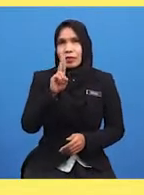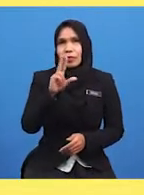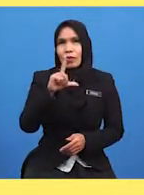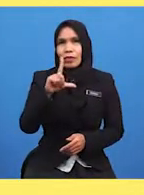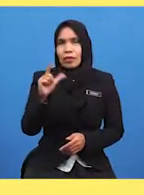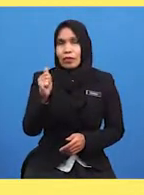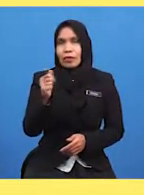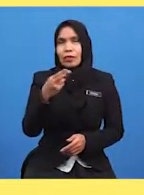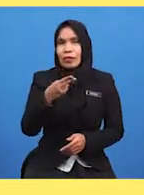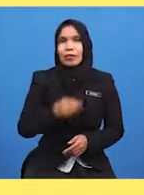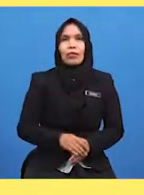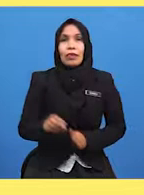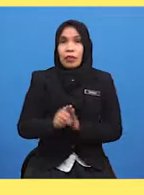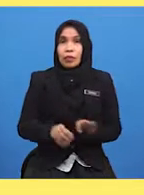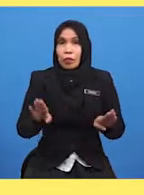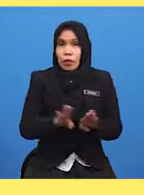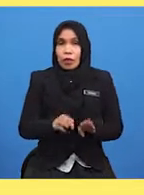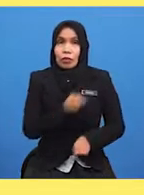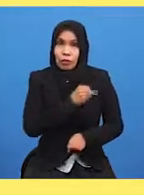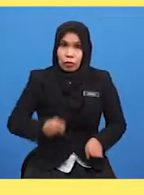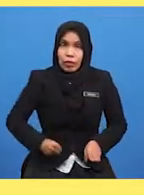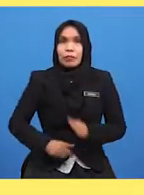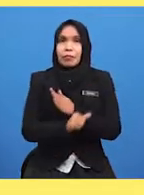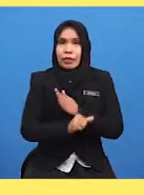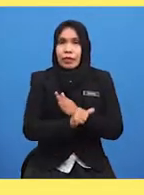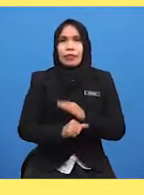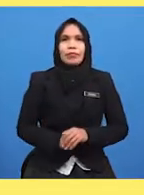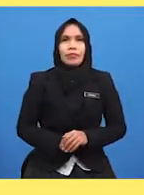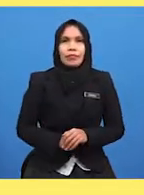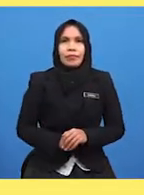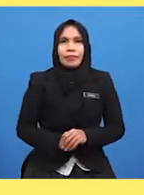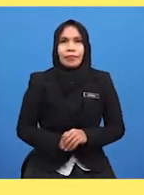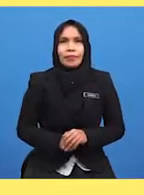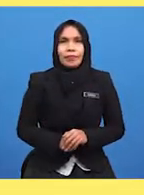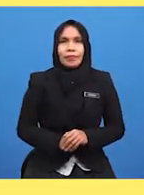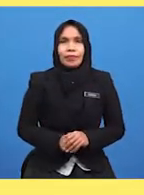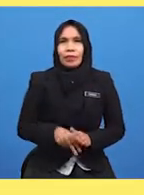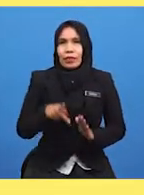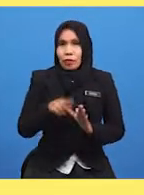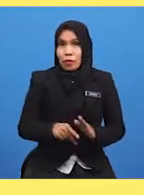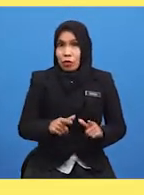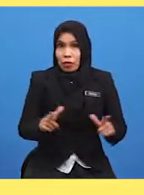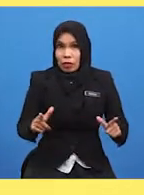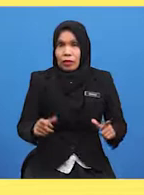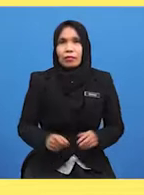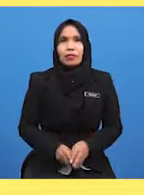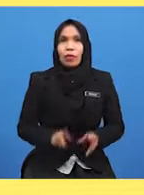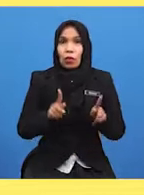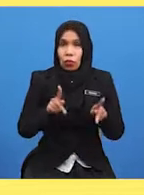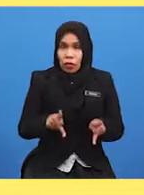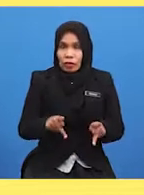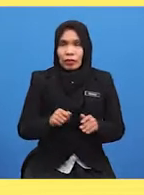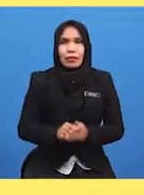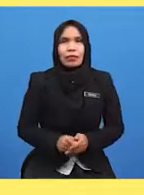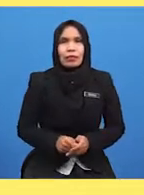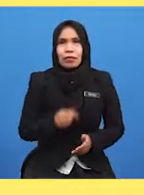pada 20 Januari 18 74 peluasan fase British di perak diperkukan dengan semut lainnya